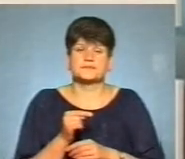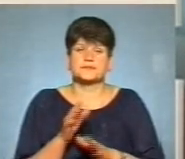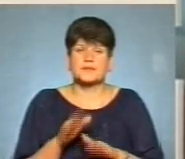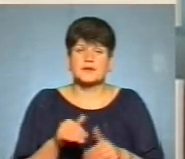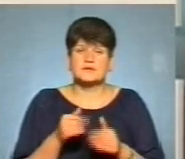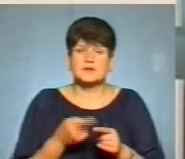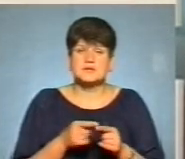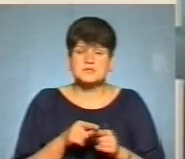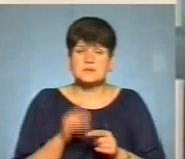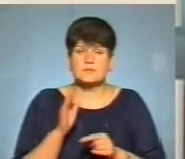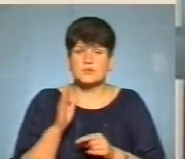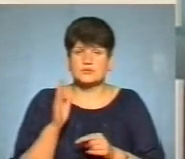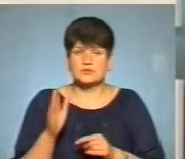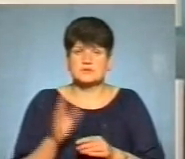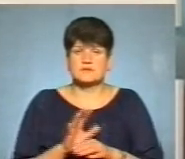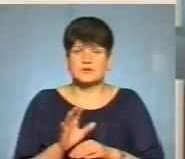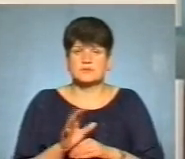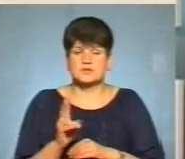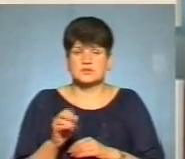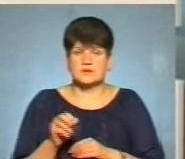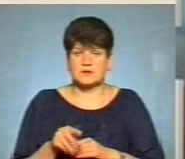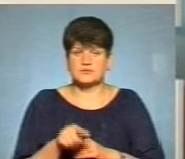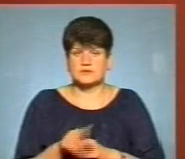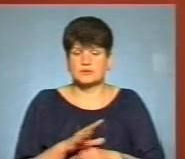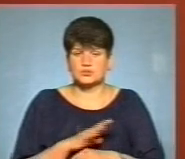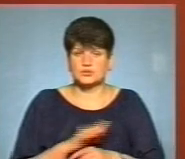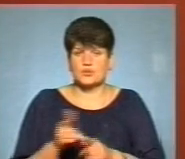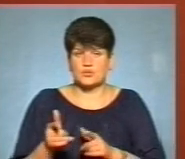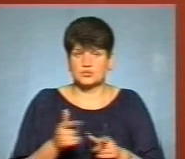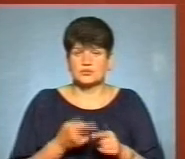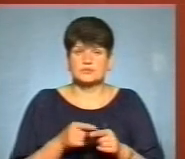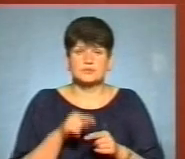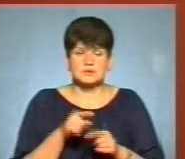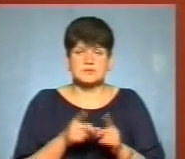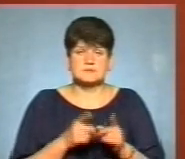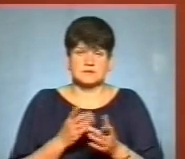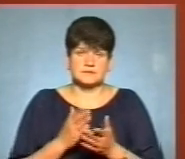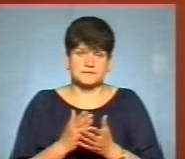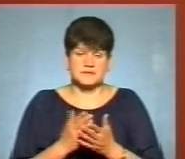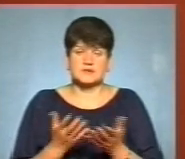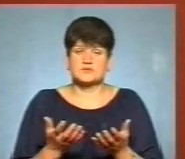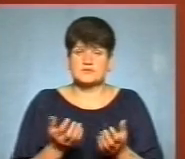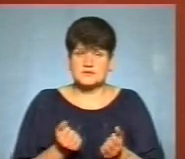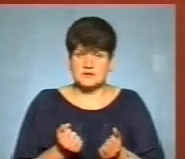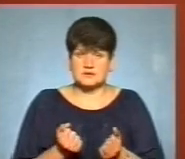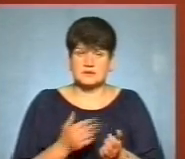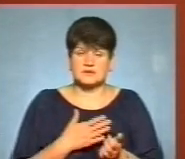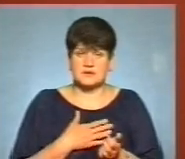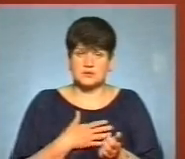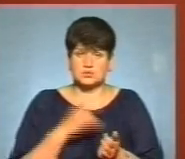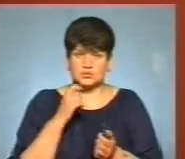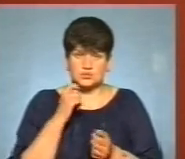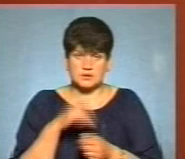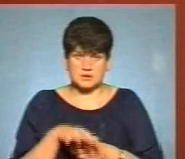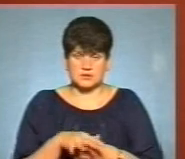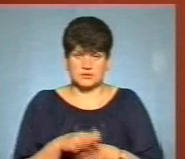давати ці прогнози виробничникам, щоб вони були готові до тих змін, які відбуваються. Ну, якщо взяти нашу Україну, ось,